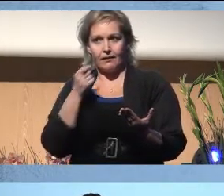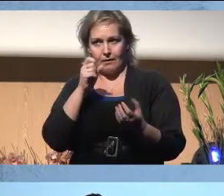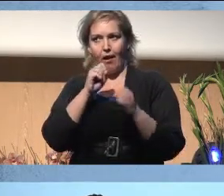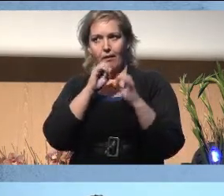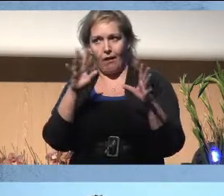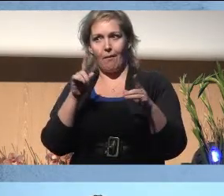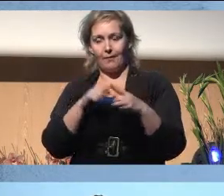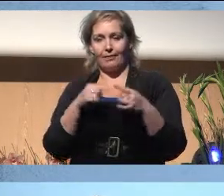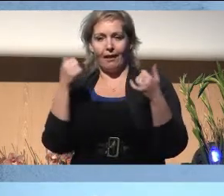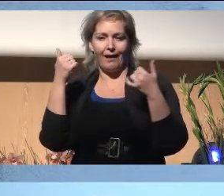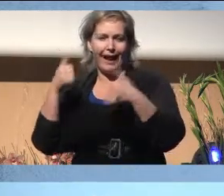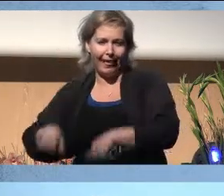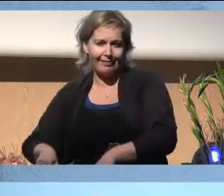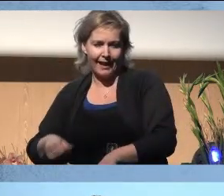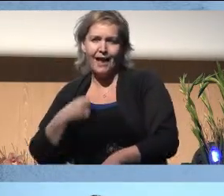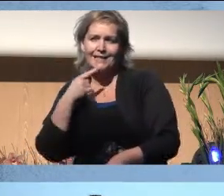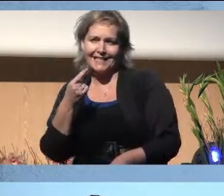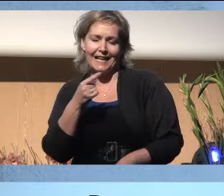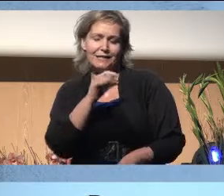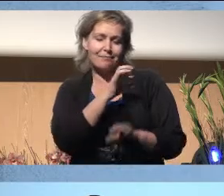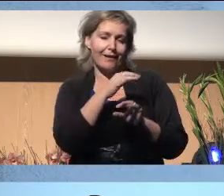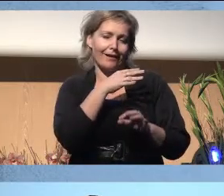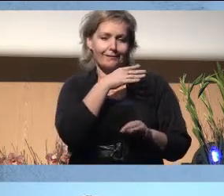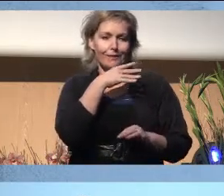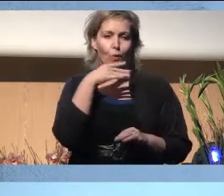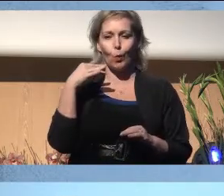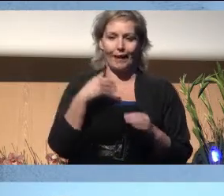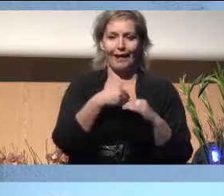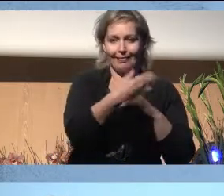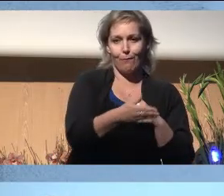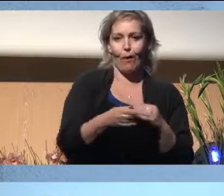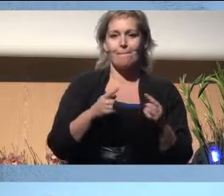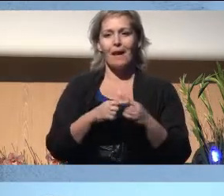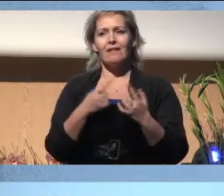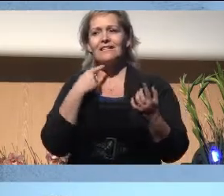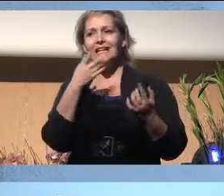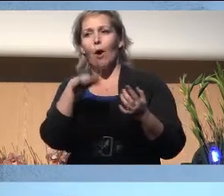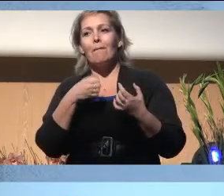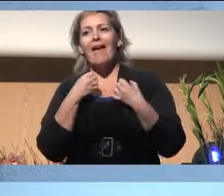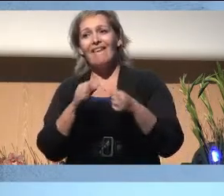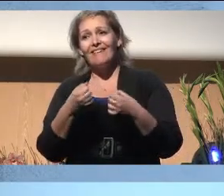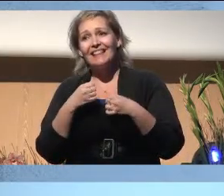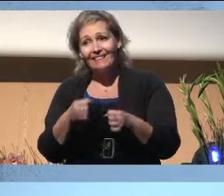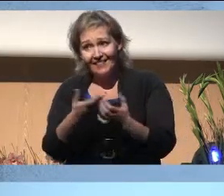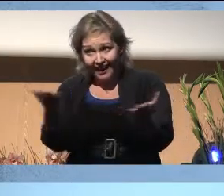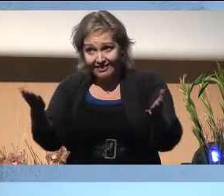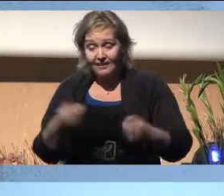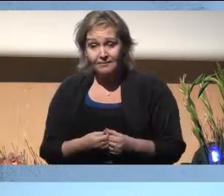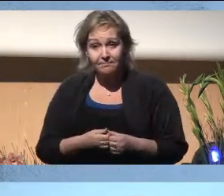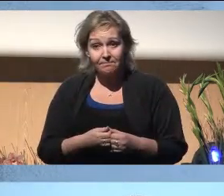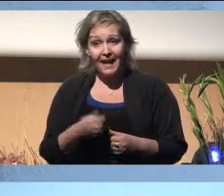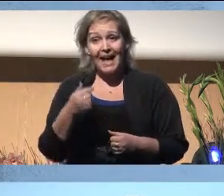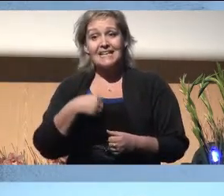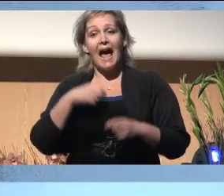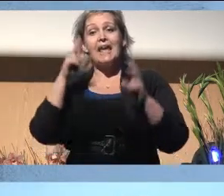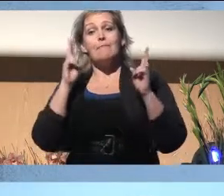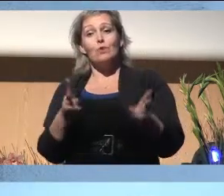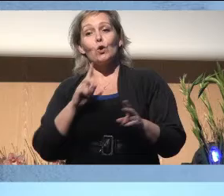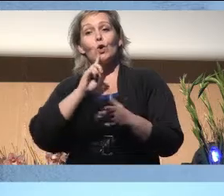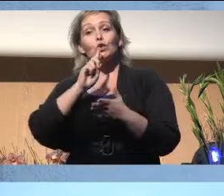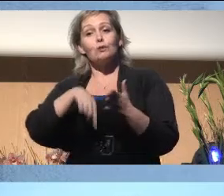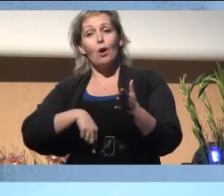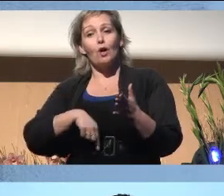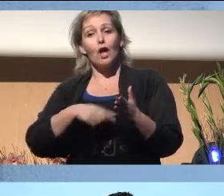detta tråkiga, så att vi kommer till det roliga, nämligen hur ska man göra istället. Vad säger ni om effektivitet? Jag brukar